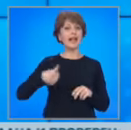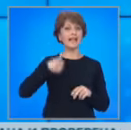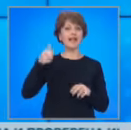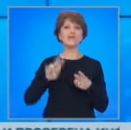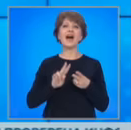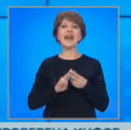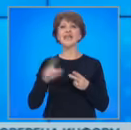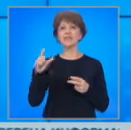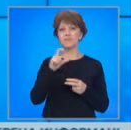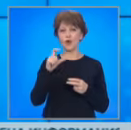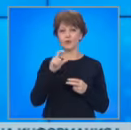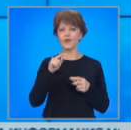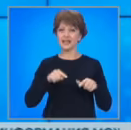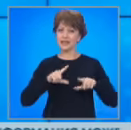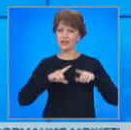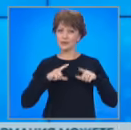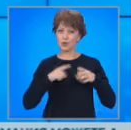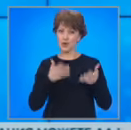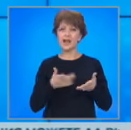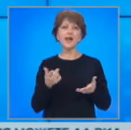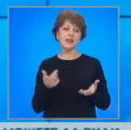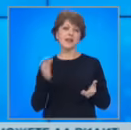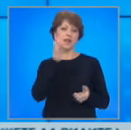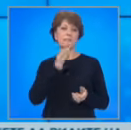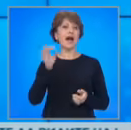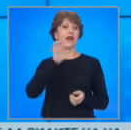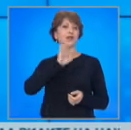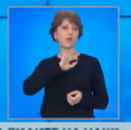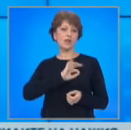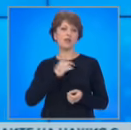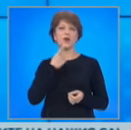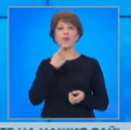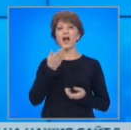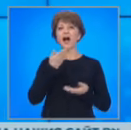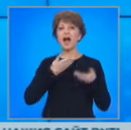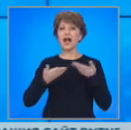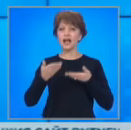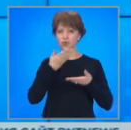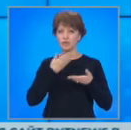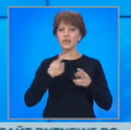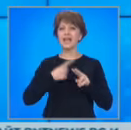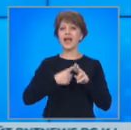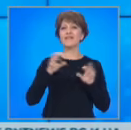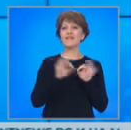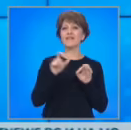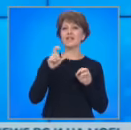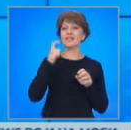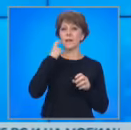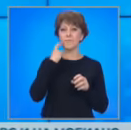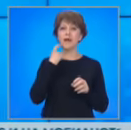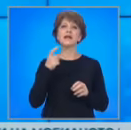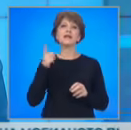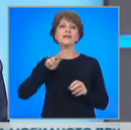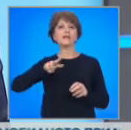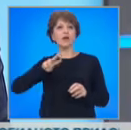Валери Симеонов в студиото на Още от деня. За сега няма резултат от разговорите на НФСБ с други патриотични формации за общо явяване на